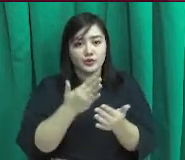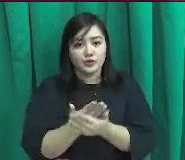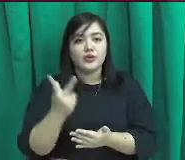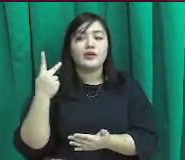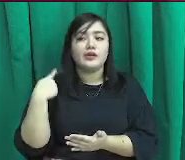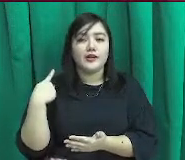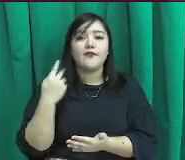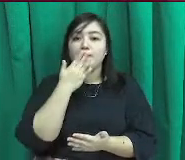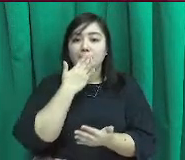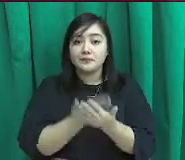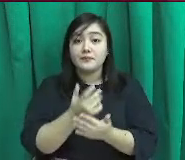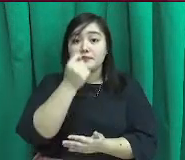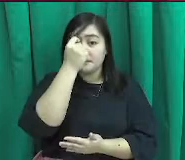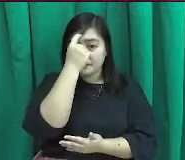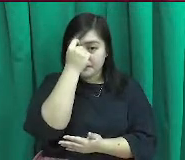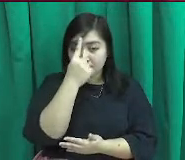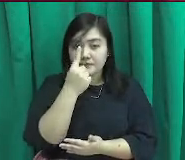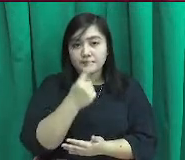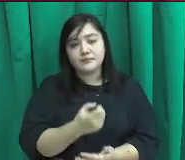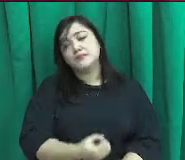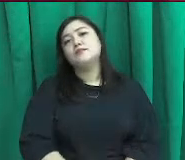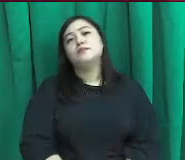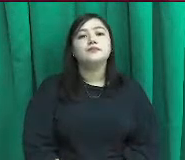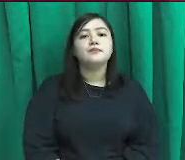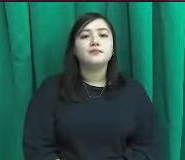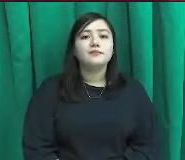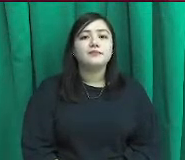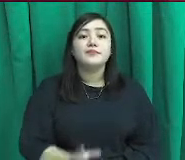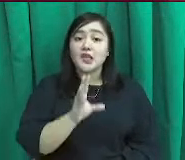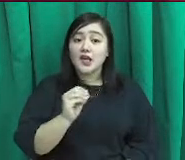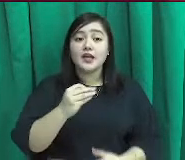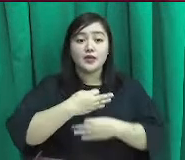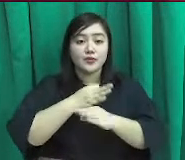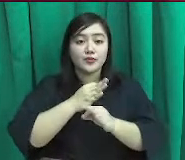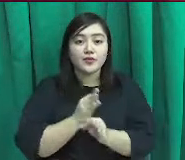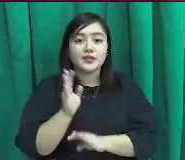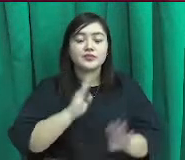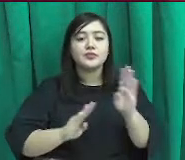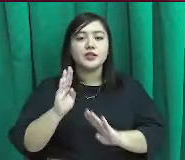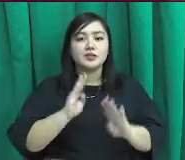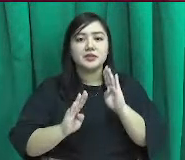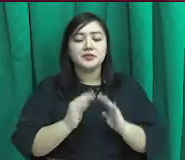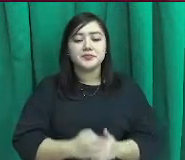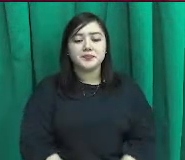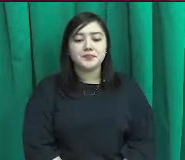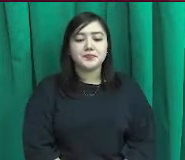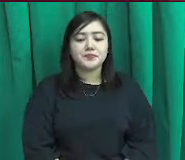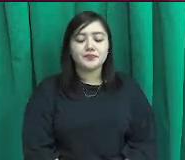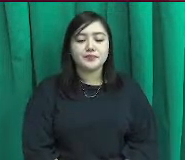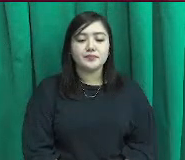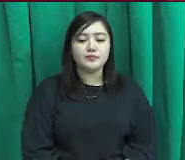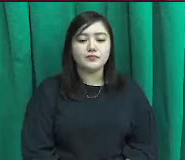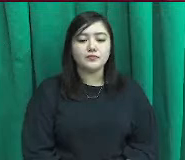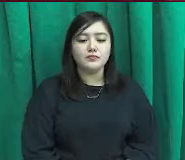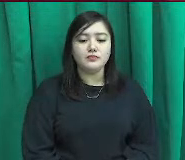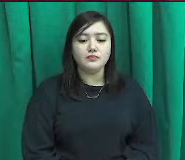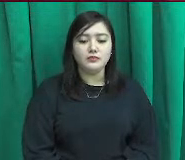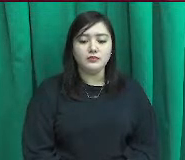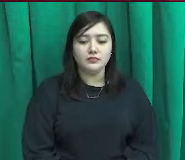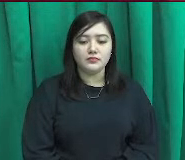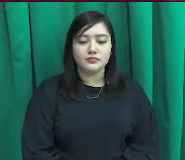At after nun, masolusyonan. Kaya nga may meeting. Masolusyonan yung problema. Oh. At kung ano ang makitang solusyon,